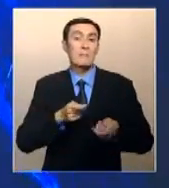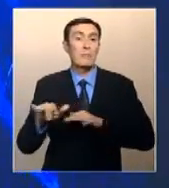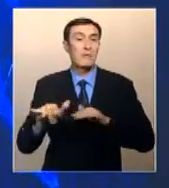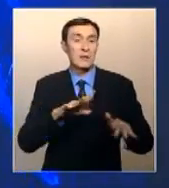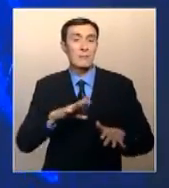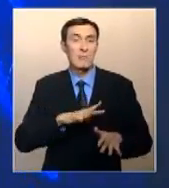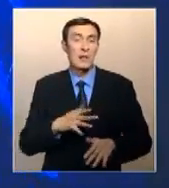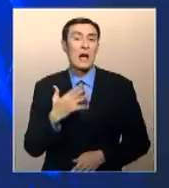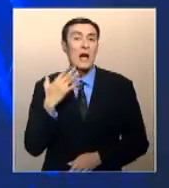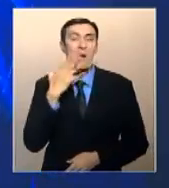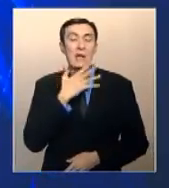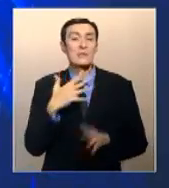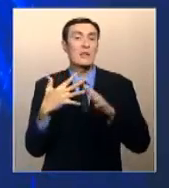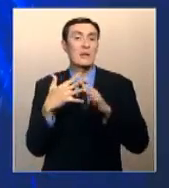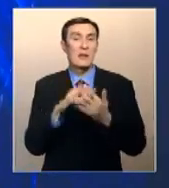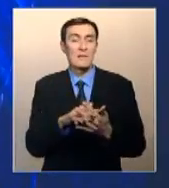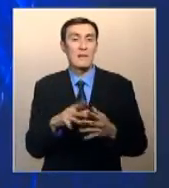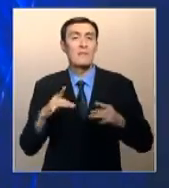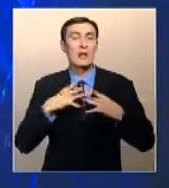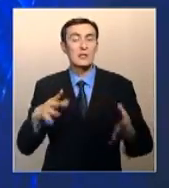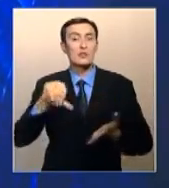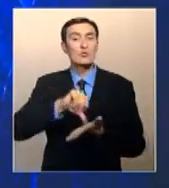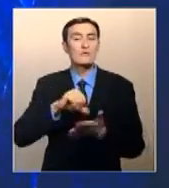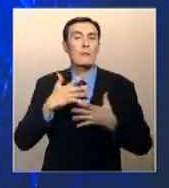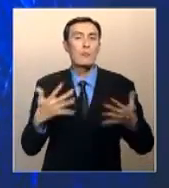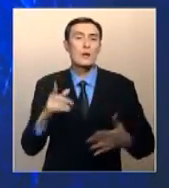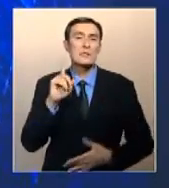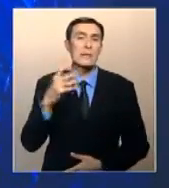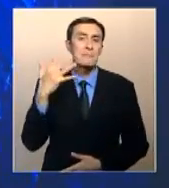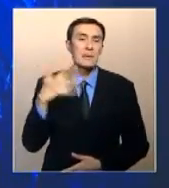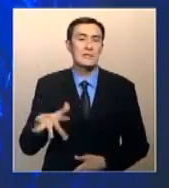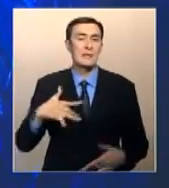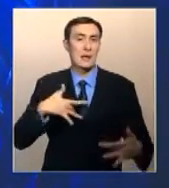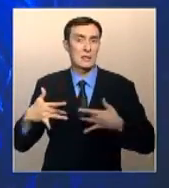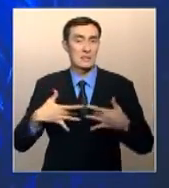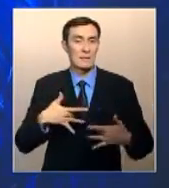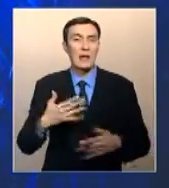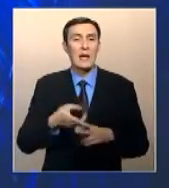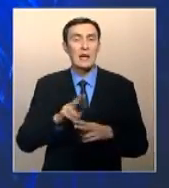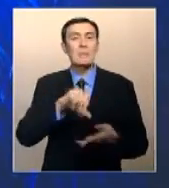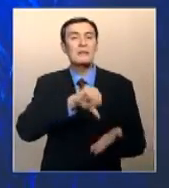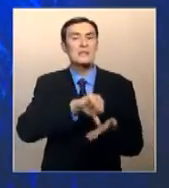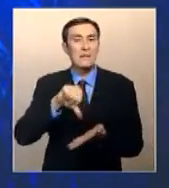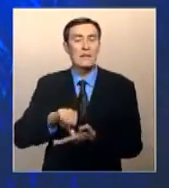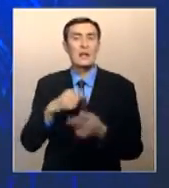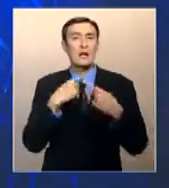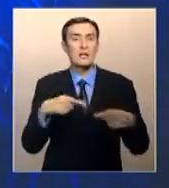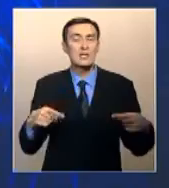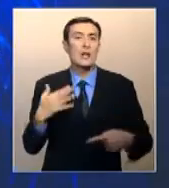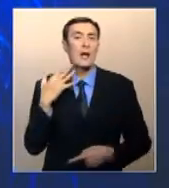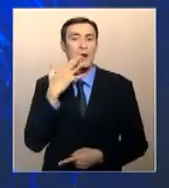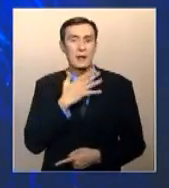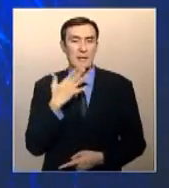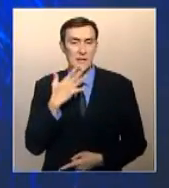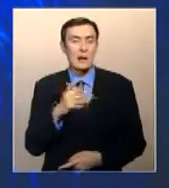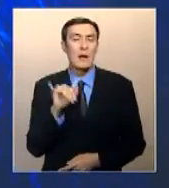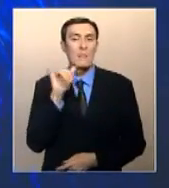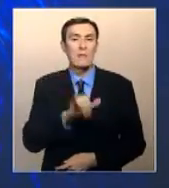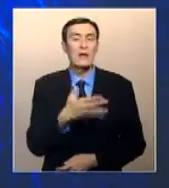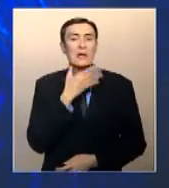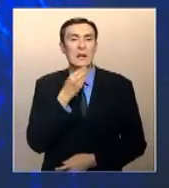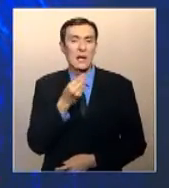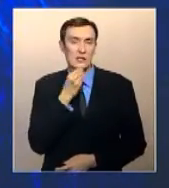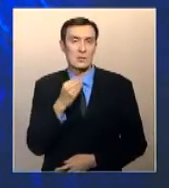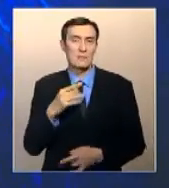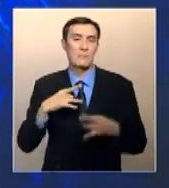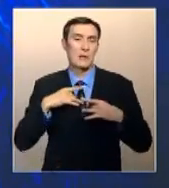проведения выбрали этнодеревню. В празднике участвовали более 150 артистов. И это представители различных этносов. Побывала